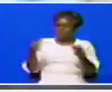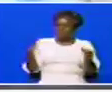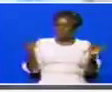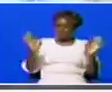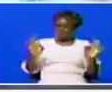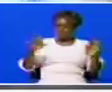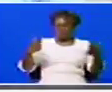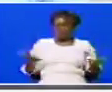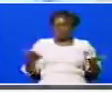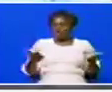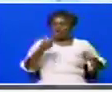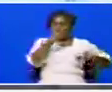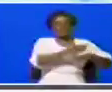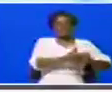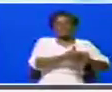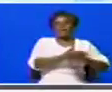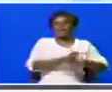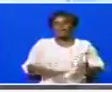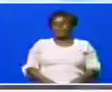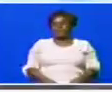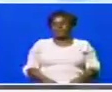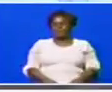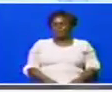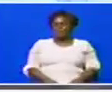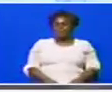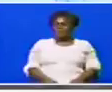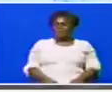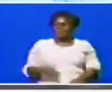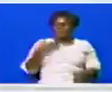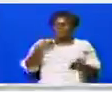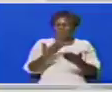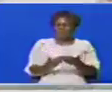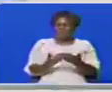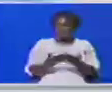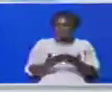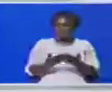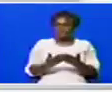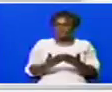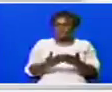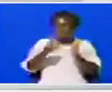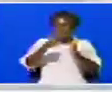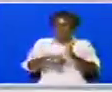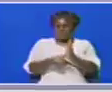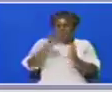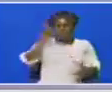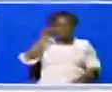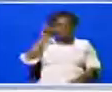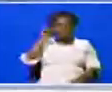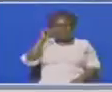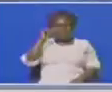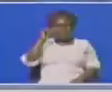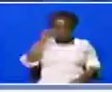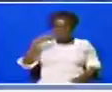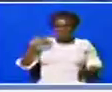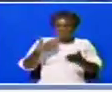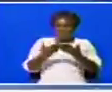matokeo hayo ama mambo ni vipi, Zubeda? Naam, shukrani sana Hassan Juma. Tutarejea katika eneo hilo kukuarifu tu mtazamaji.